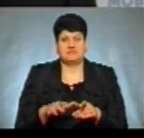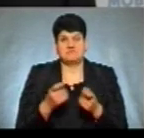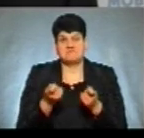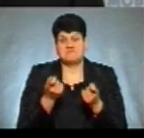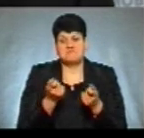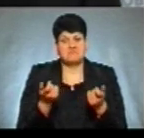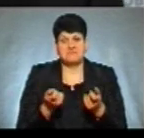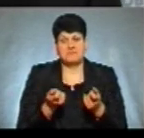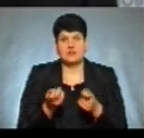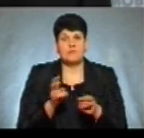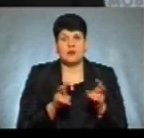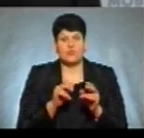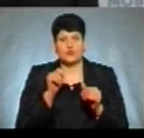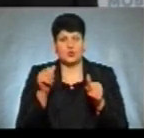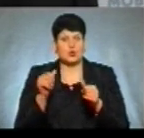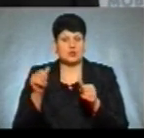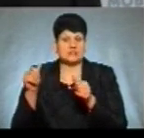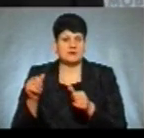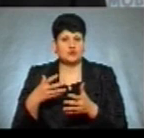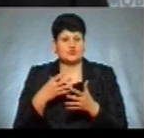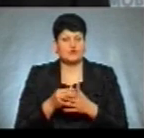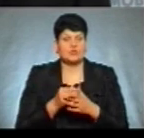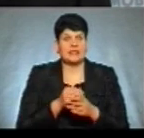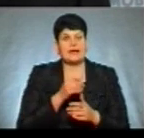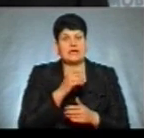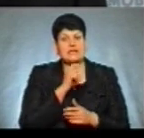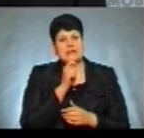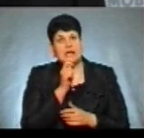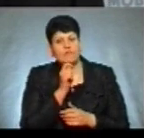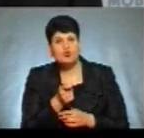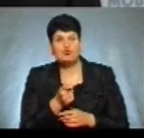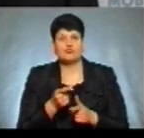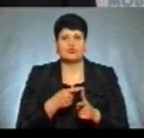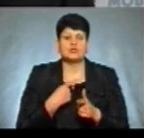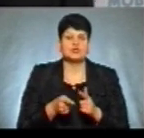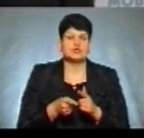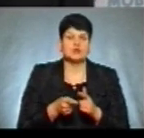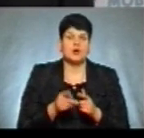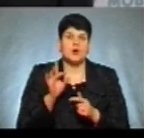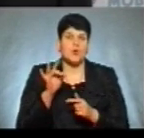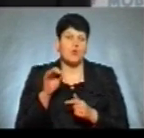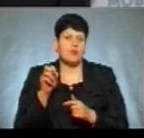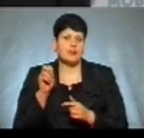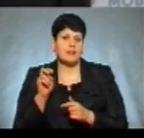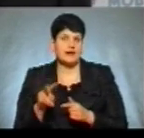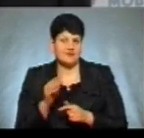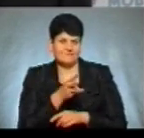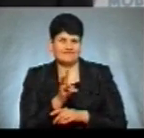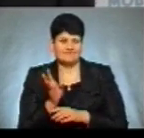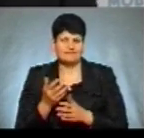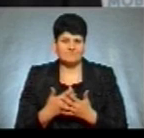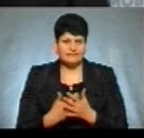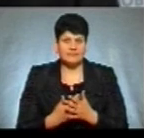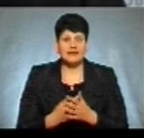Одиниці кандидатів приходять сюди, розміщують інтерв'ю чи окремі ролики політичної реклами. Ну